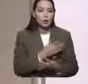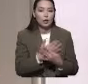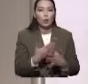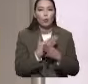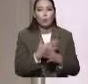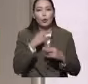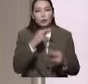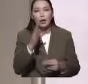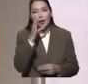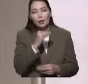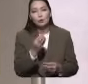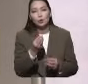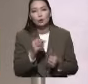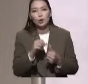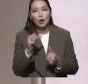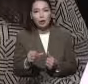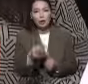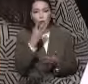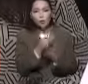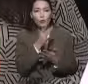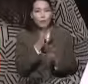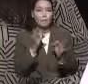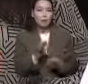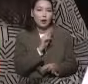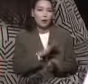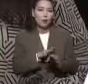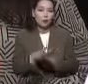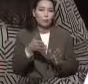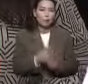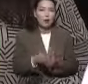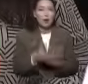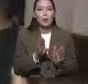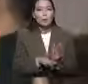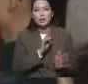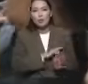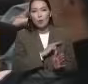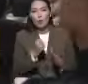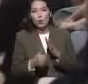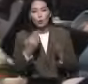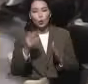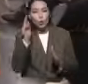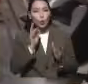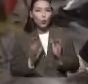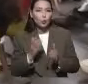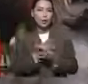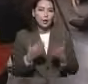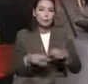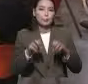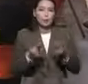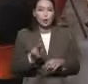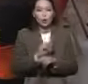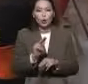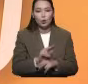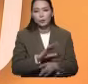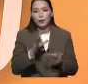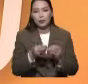алады. Бұдан бөлек өз уақыттарын тиімді өткізіп, жұмысы жастарға арналған қысқа мерзімді оқыту курстары аясында жаңа мамандықты үйренуге мүмкіндігі